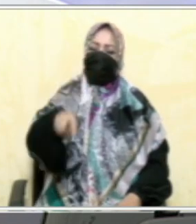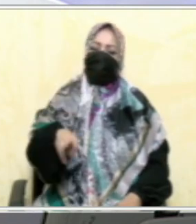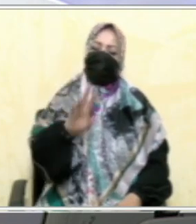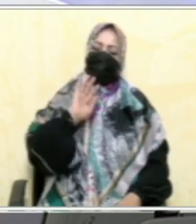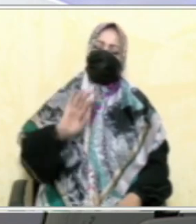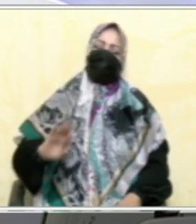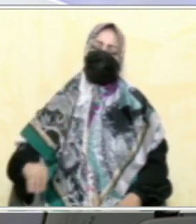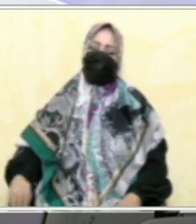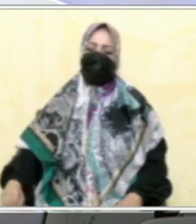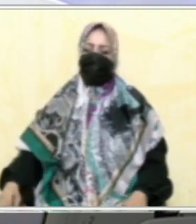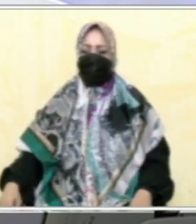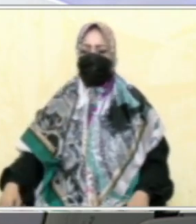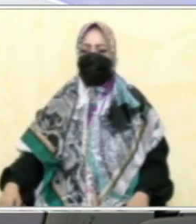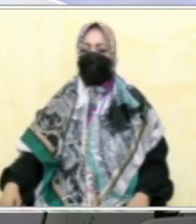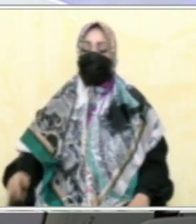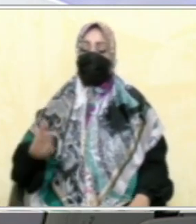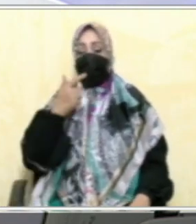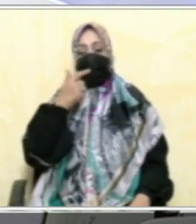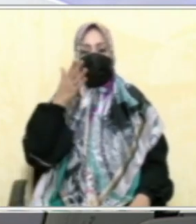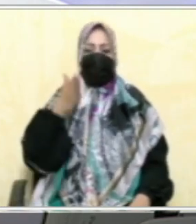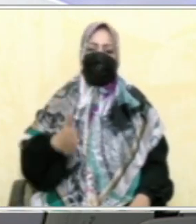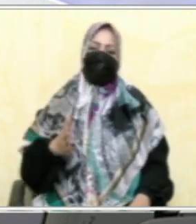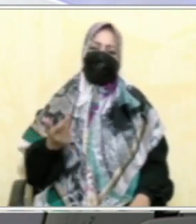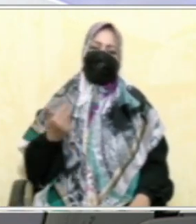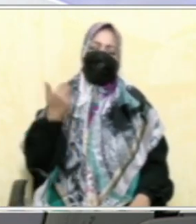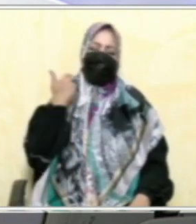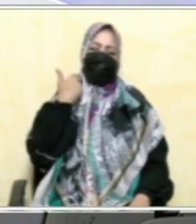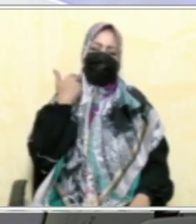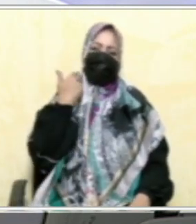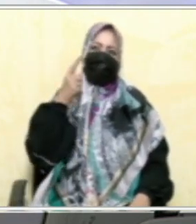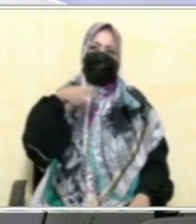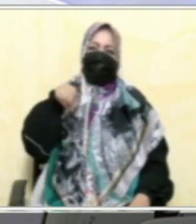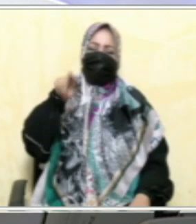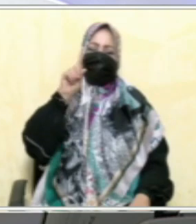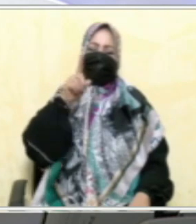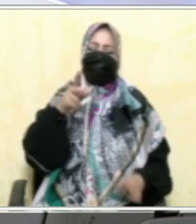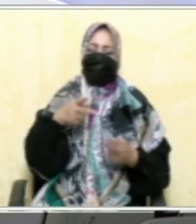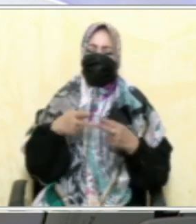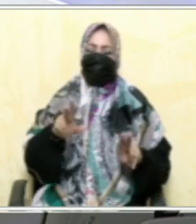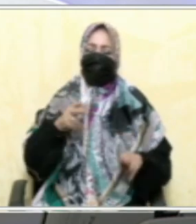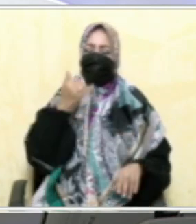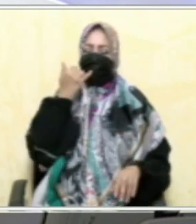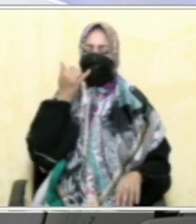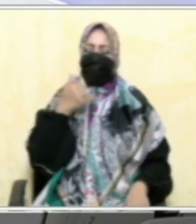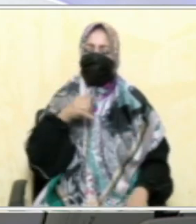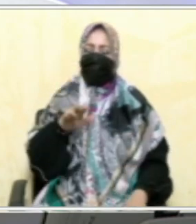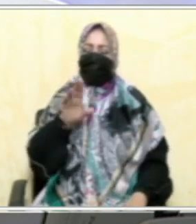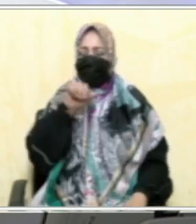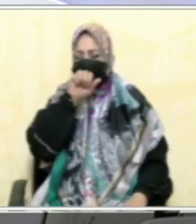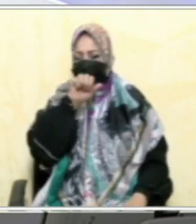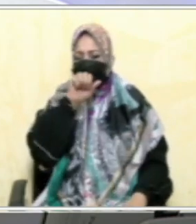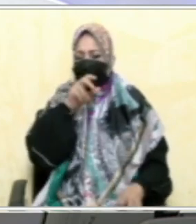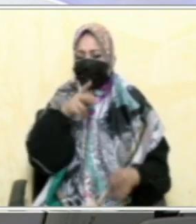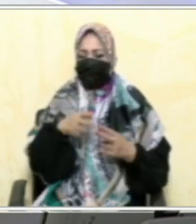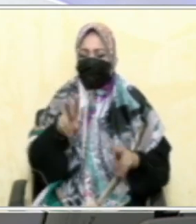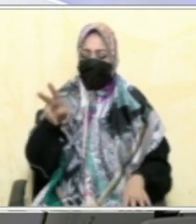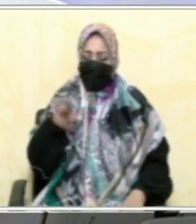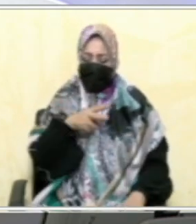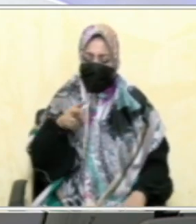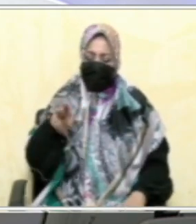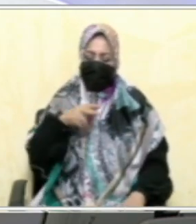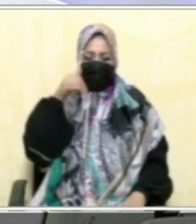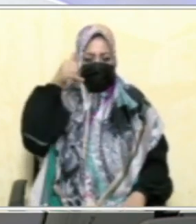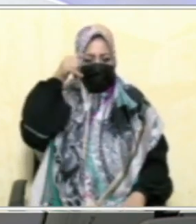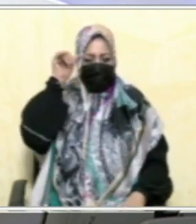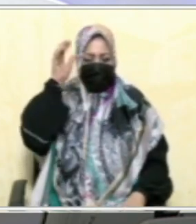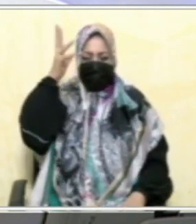المصحف على أو تفتحين الهاتف على تطبيق المصحف وتقرأين منه. والمسألة فيها خلاف كما ذكرت. أما مسألة